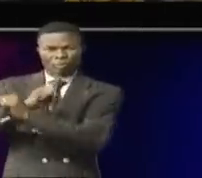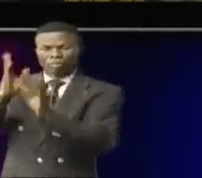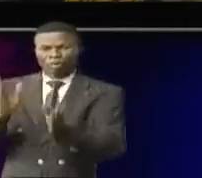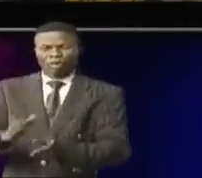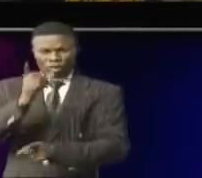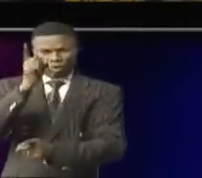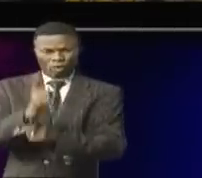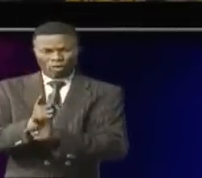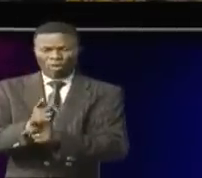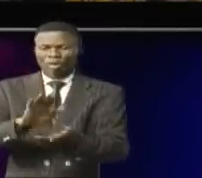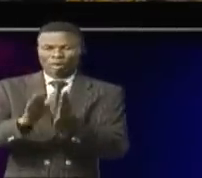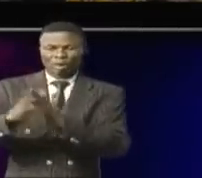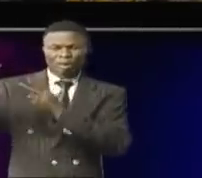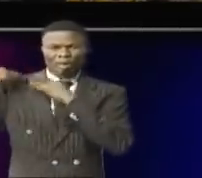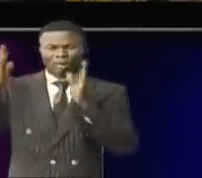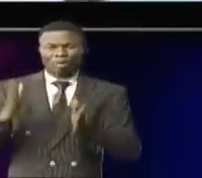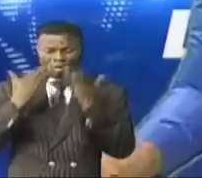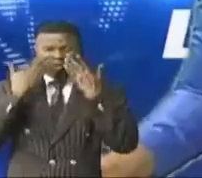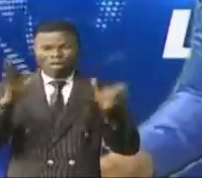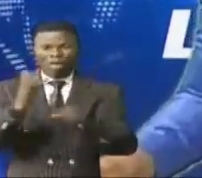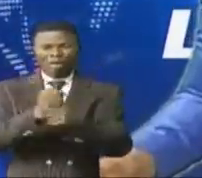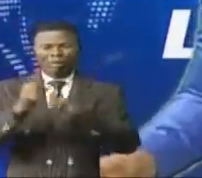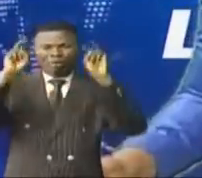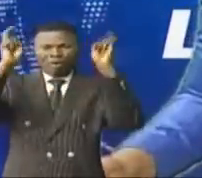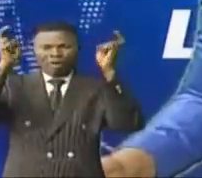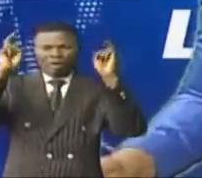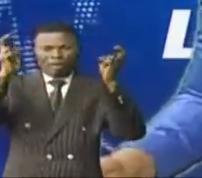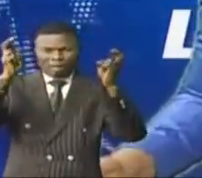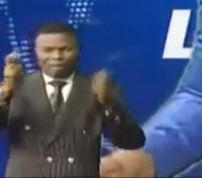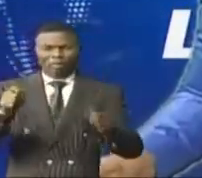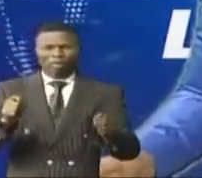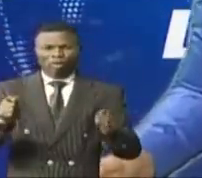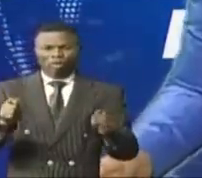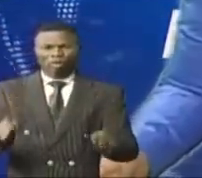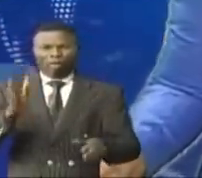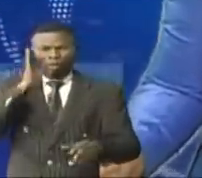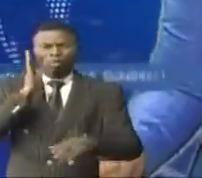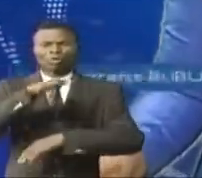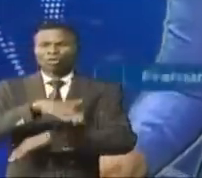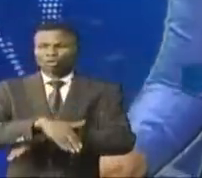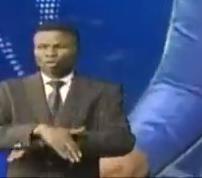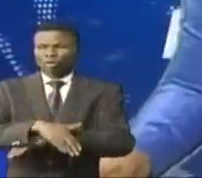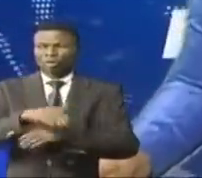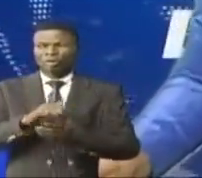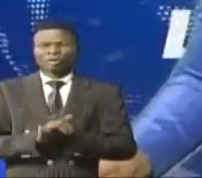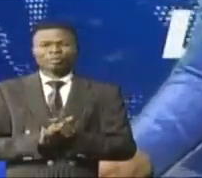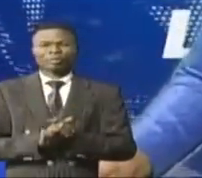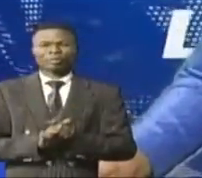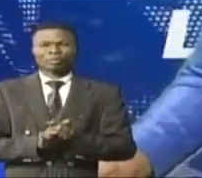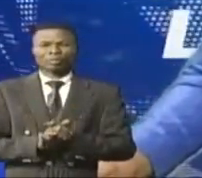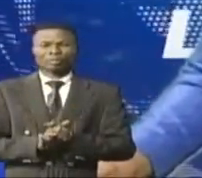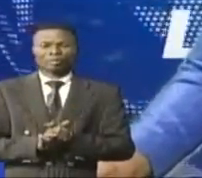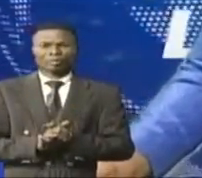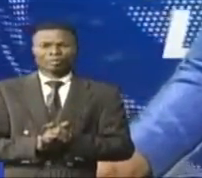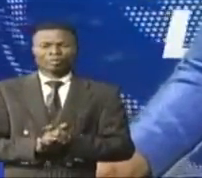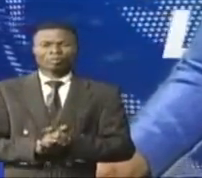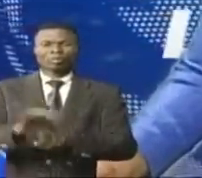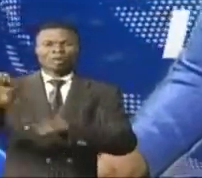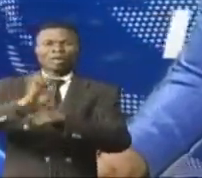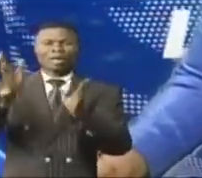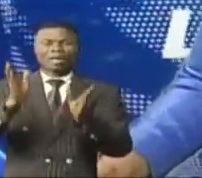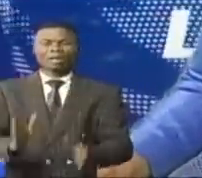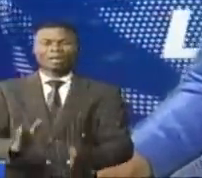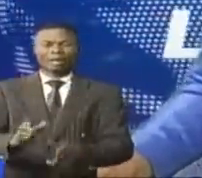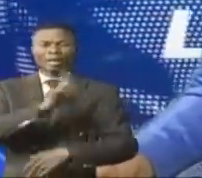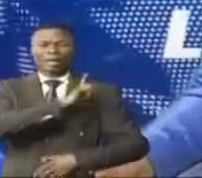réaliste et responsable. Voilà tout pour le sommaire. Encore une fois, bonsoir et bienvenue. Hector Cooper, c'est fini.